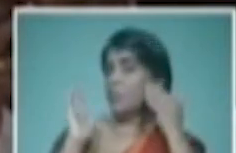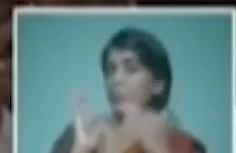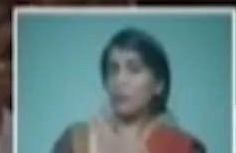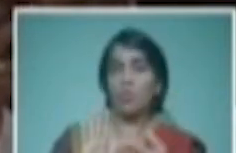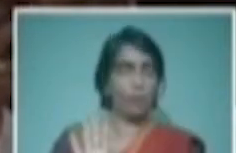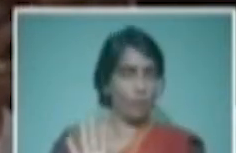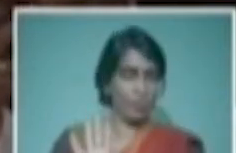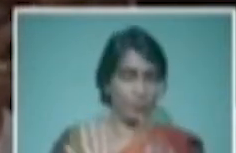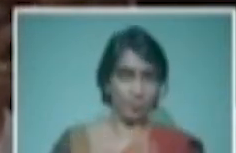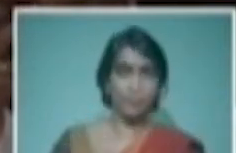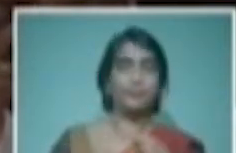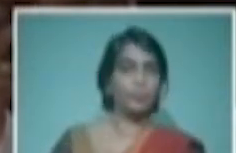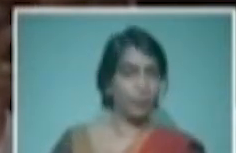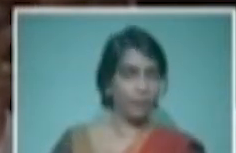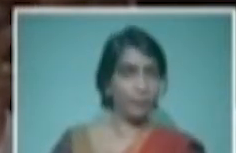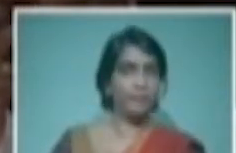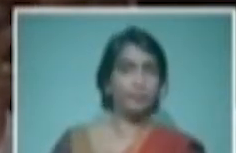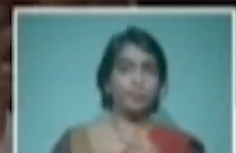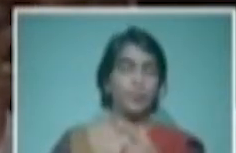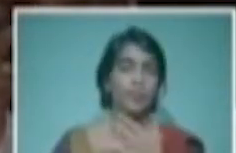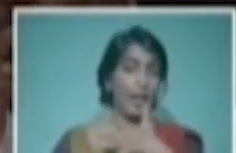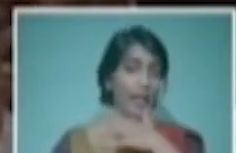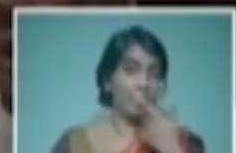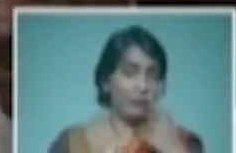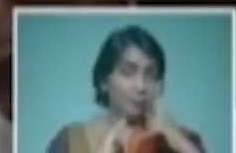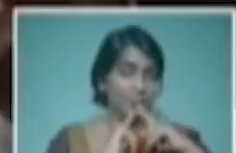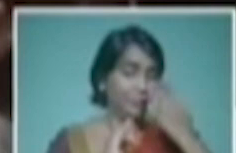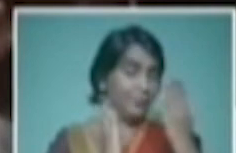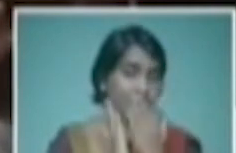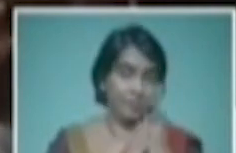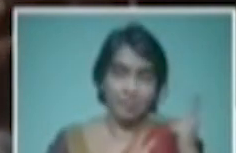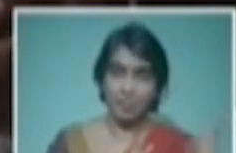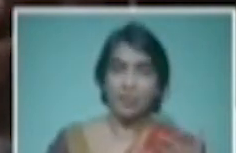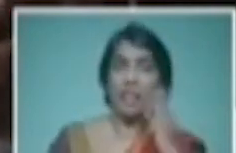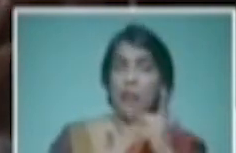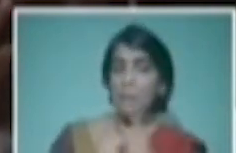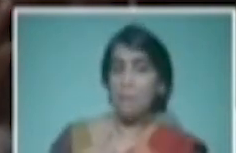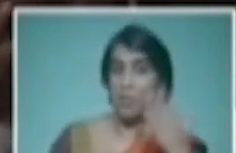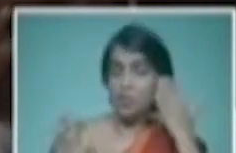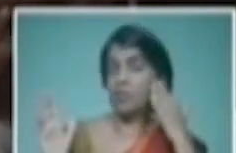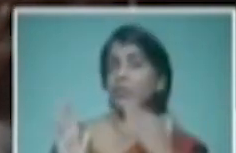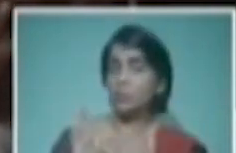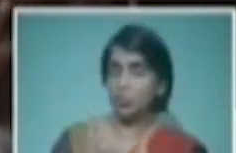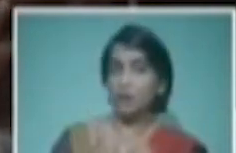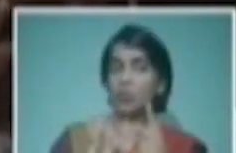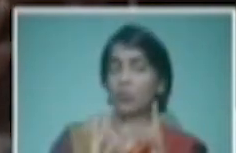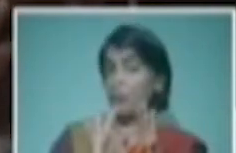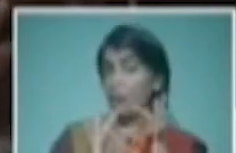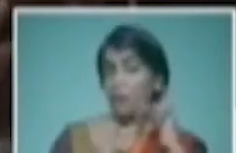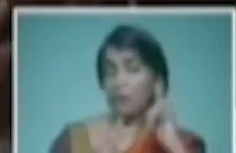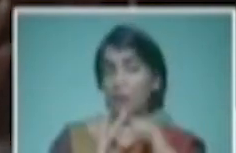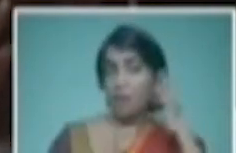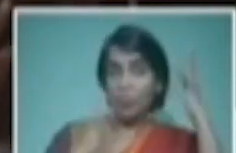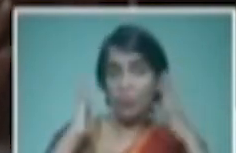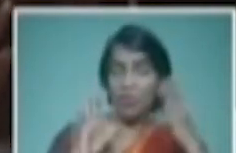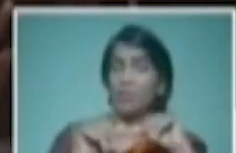පුහුණු කරනවා. මේ සඳහා බ්‍රිටිෂ් කවුන්සිල් එක ඒ වගේම අනිකුත් ඉංග්‍රීසි භාෂාව පිළිබඳව ජාත්‍යන්තරව පිළිගත්